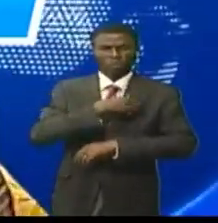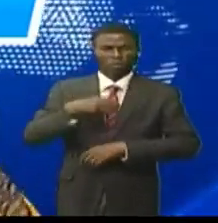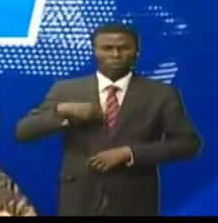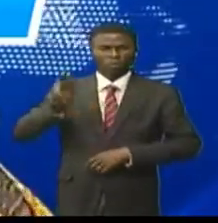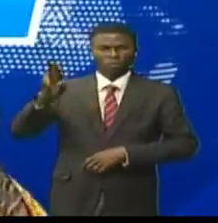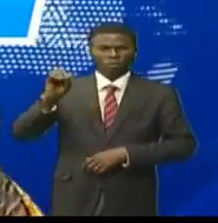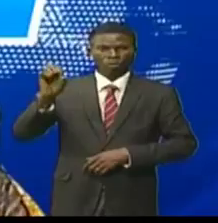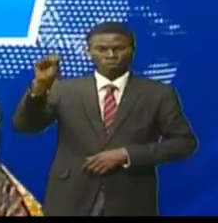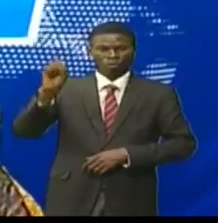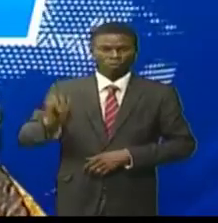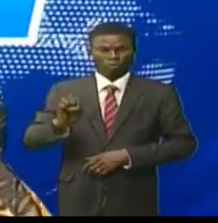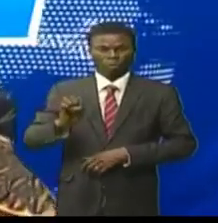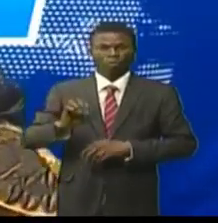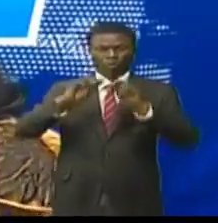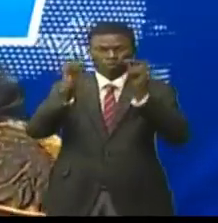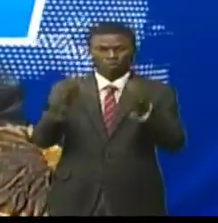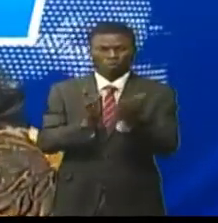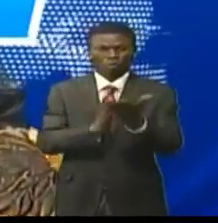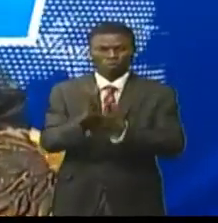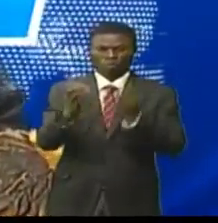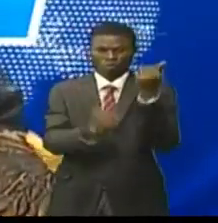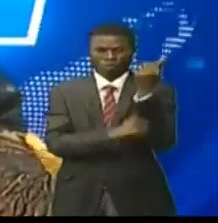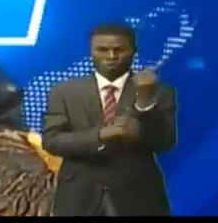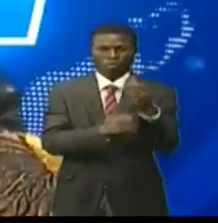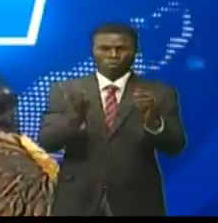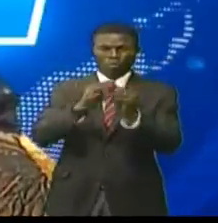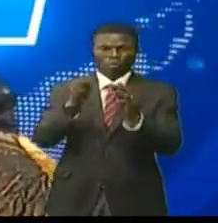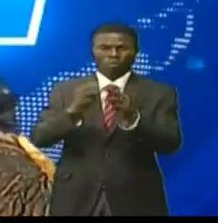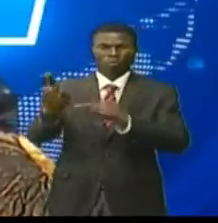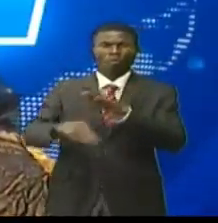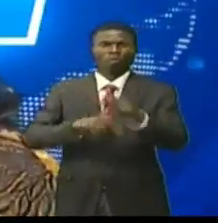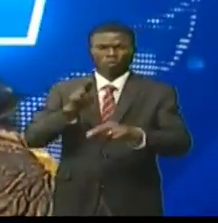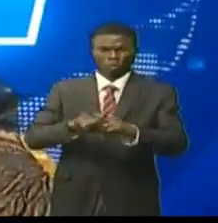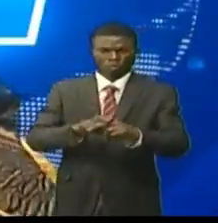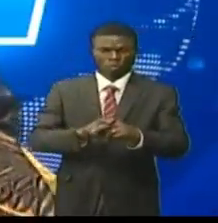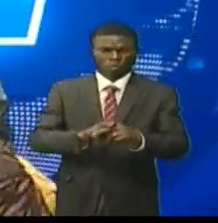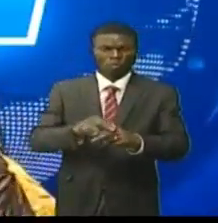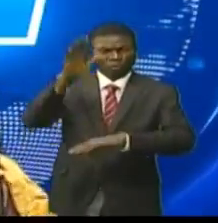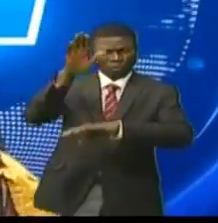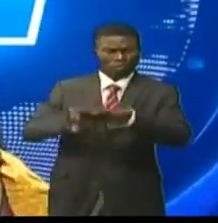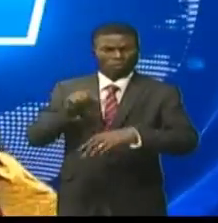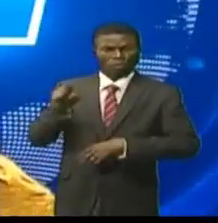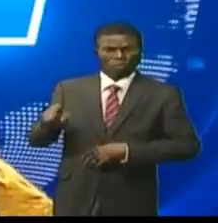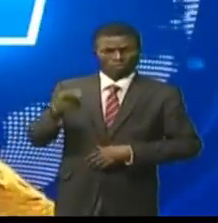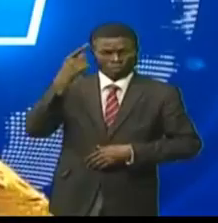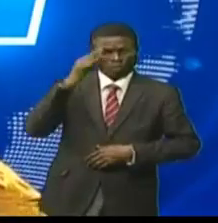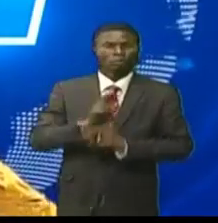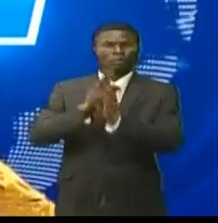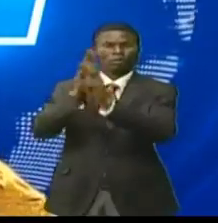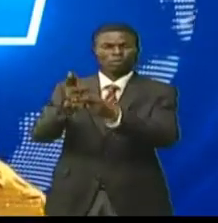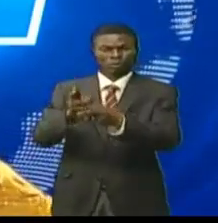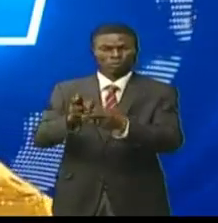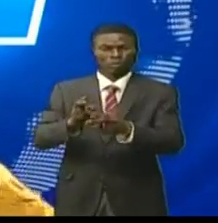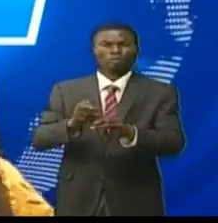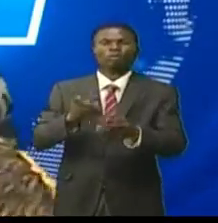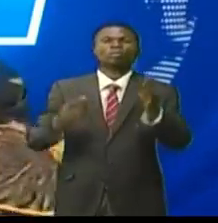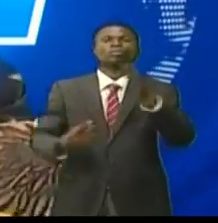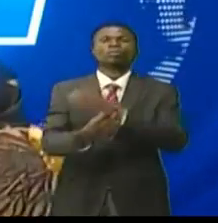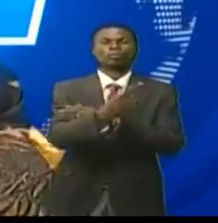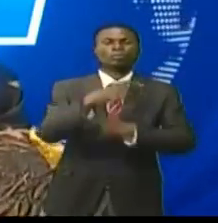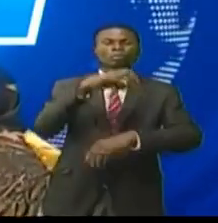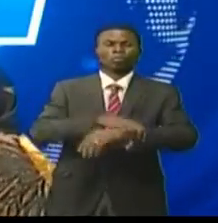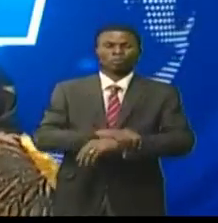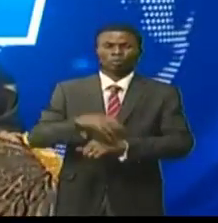à la Commission de droits de l'homme de l'Assemblée nationale. Elle a été convoquée pour répondre aux plaintes sur les